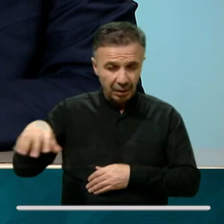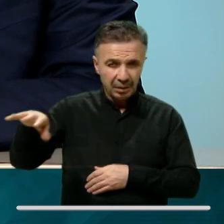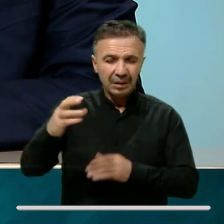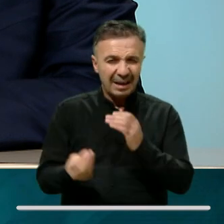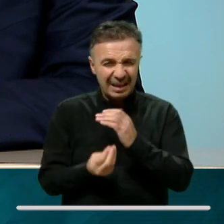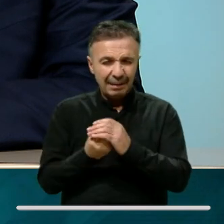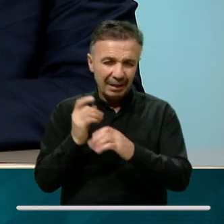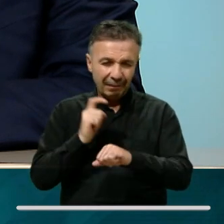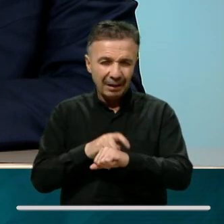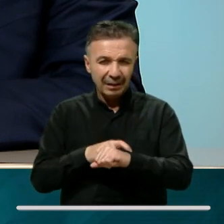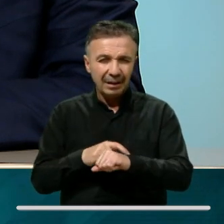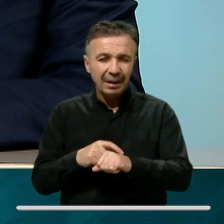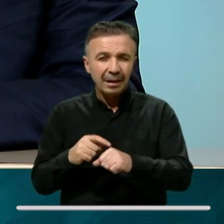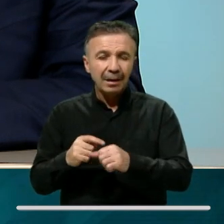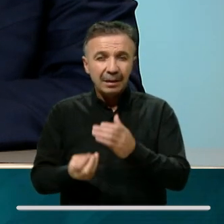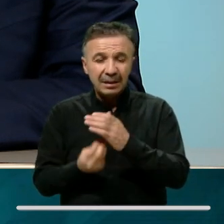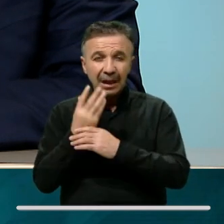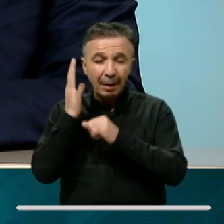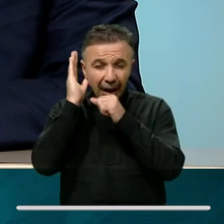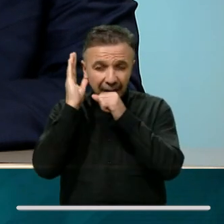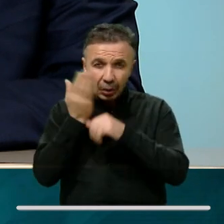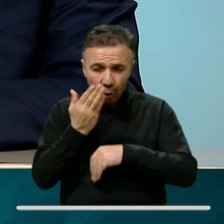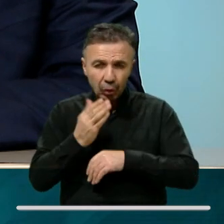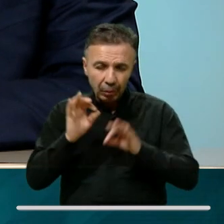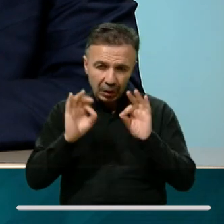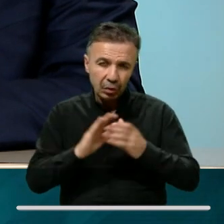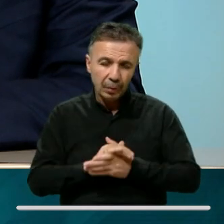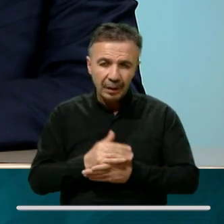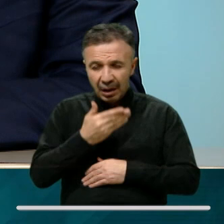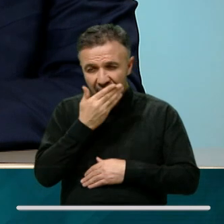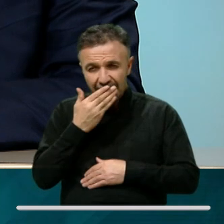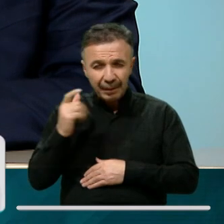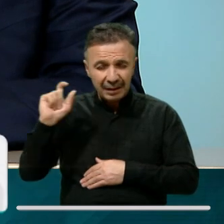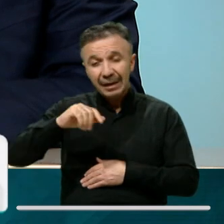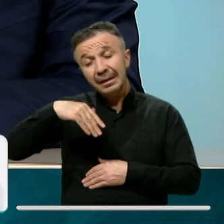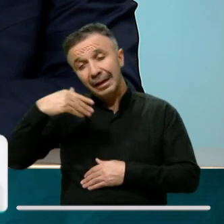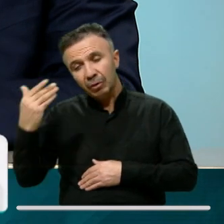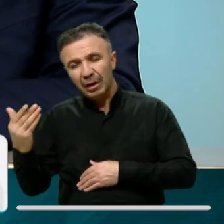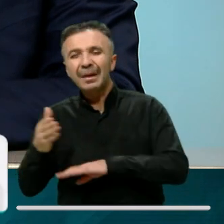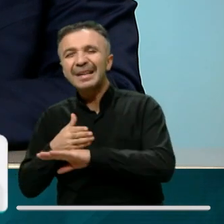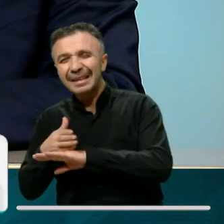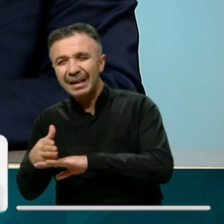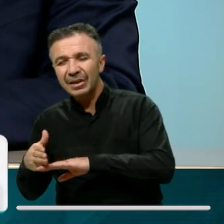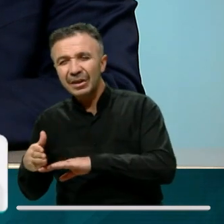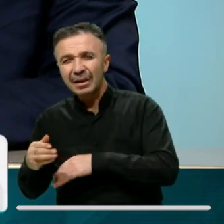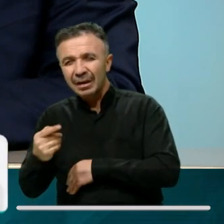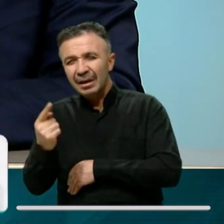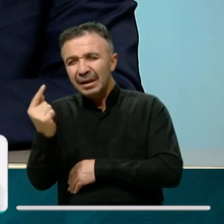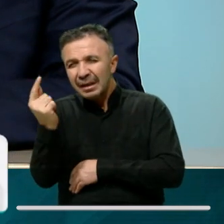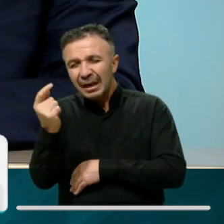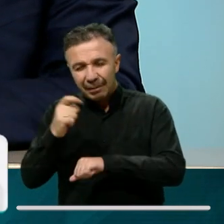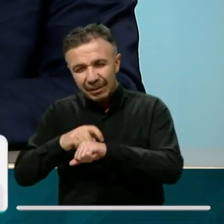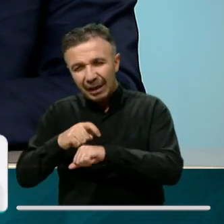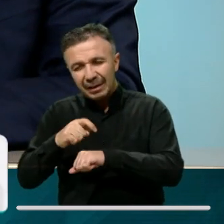imsak vaktinde sabah ezanı okunmaya başlıyor. Evet. Ramazan dışında biraz daha ertelenerek okunuyor ezan. İzleyicilerimiz burada